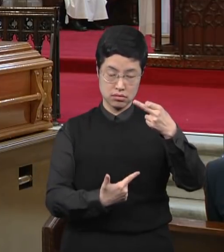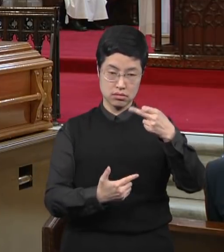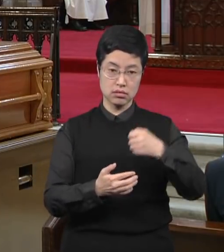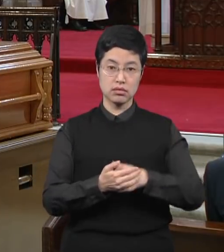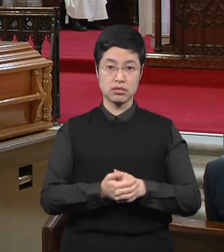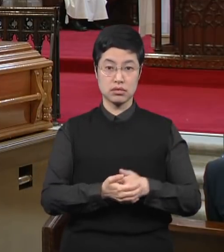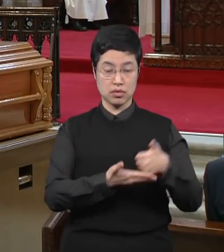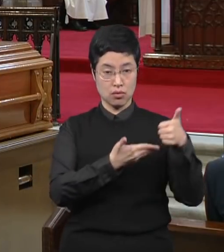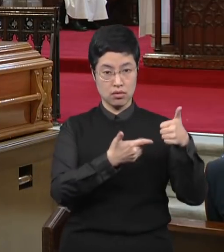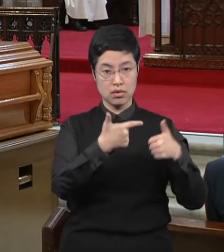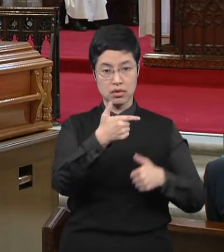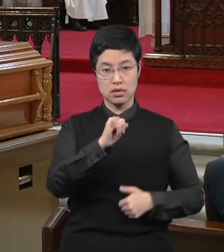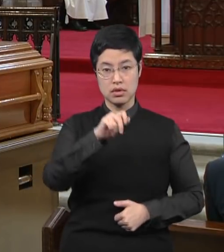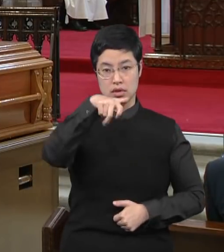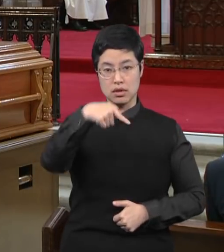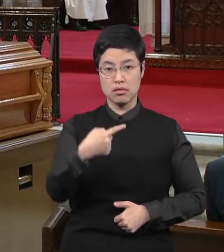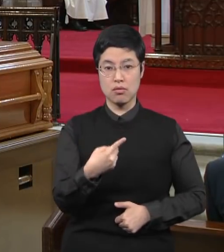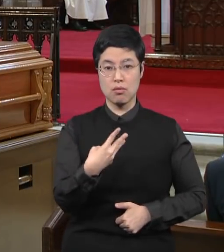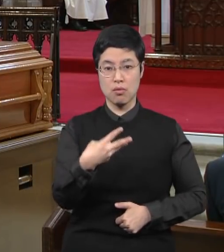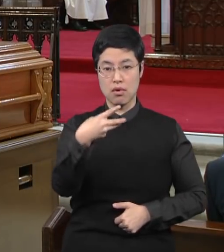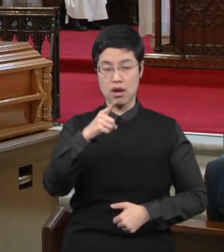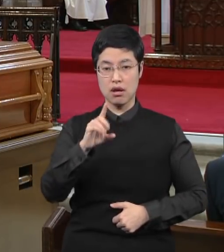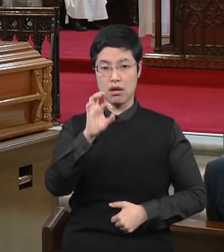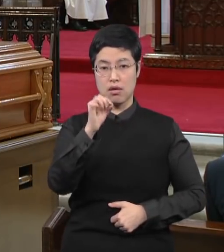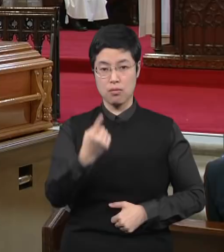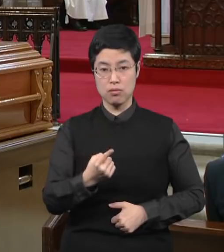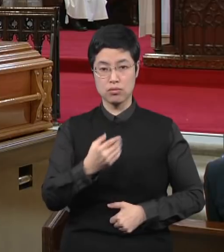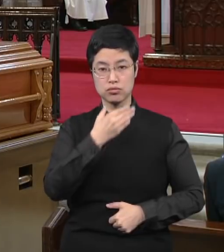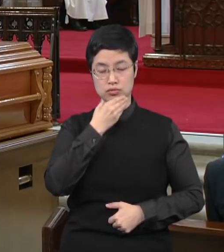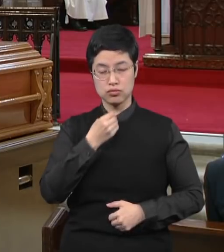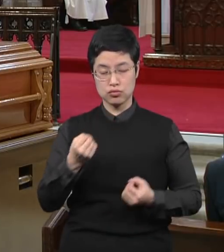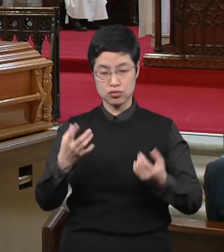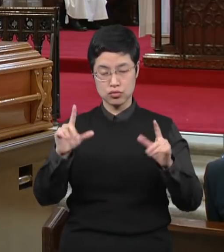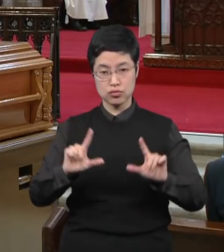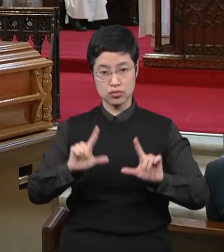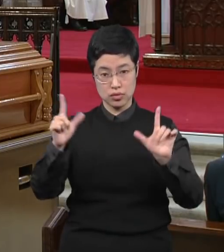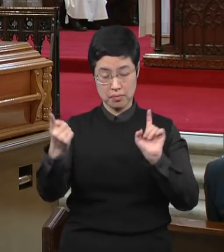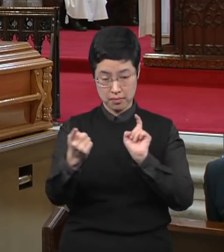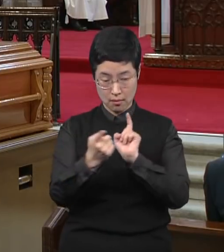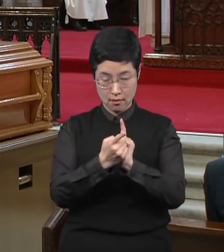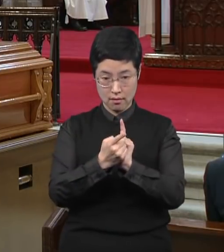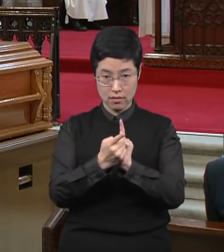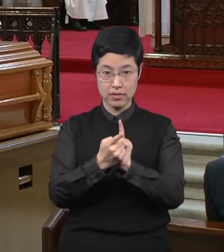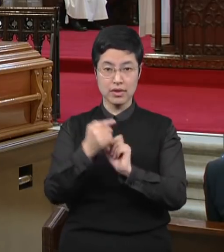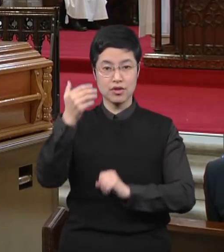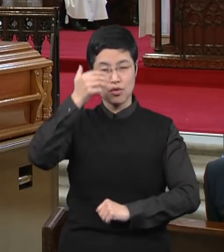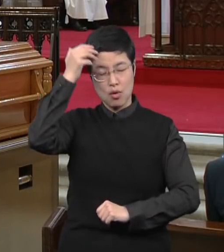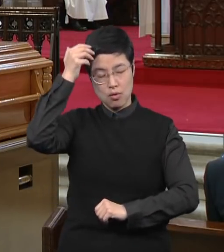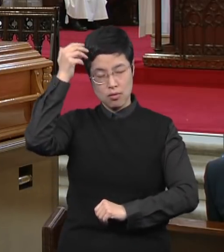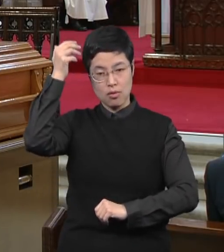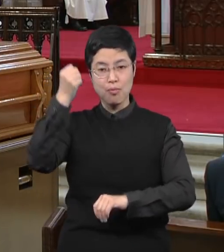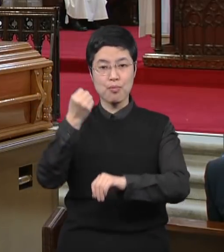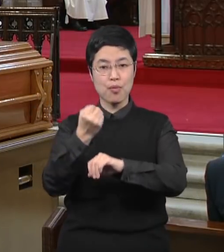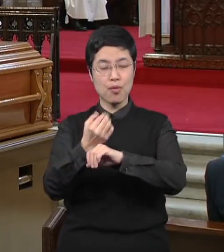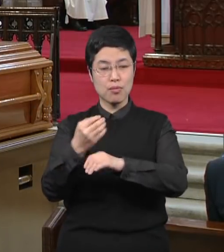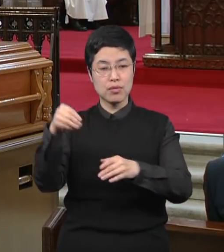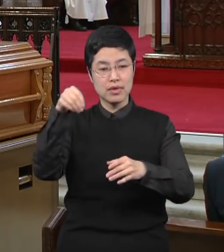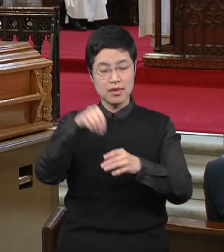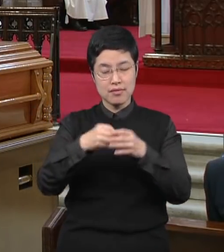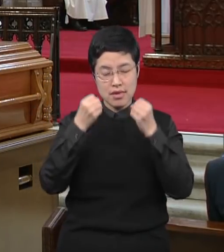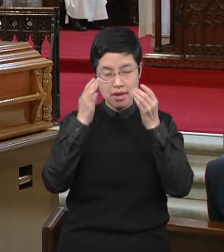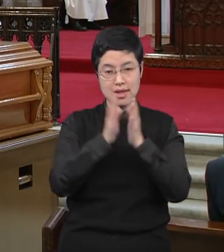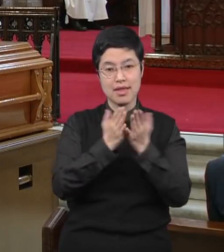6일 니콜라오 축일에는 영적 보물이 담긴 신간을 어김없이